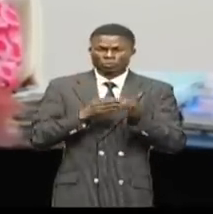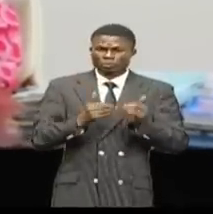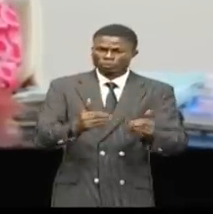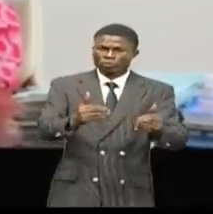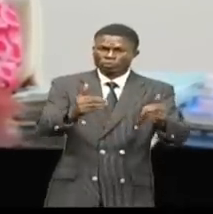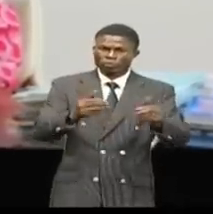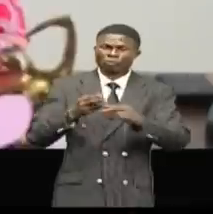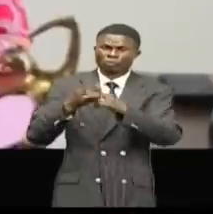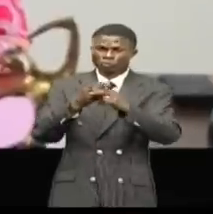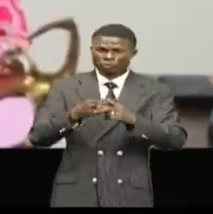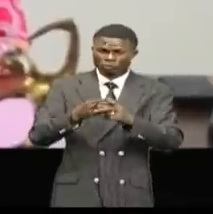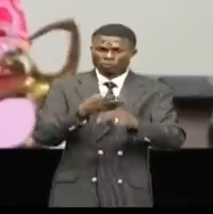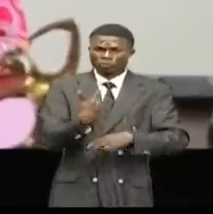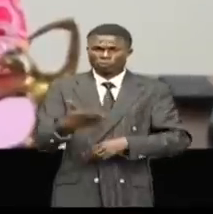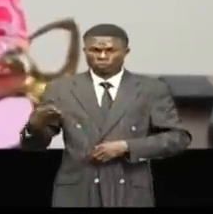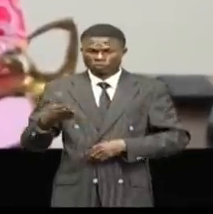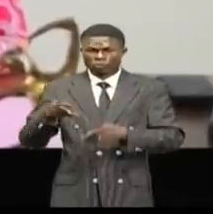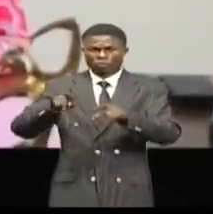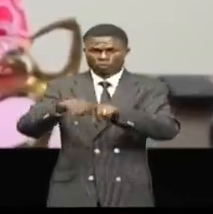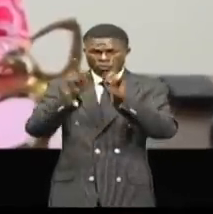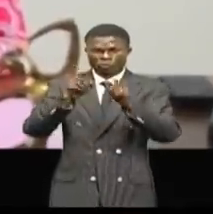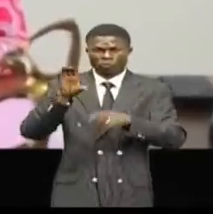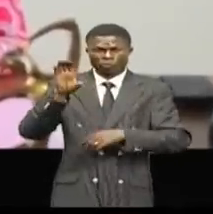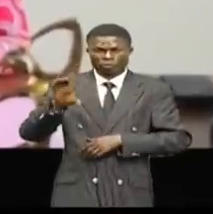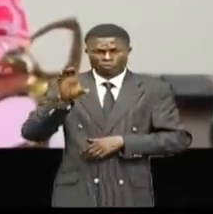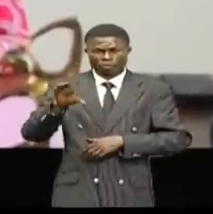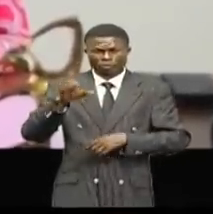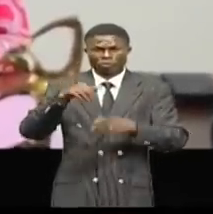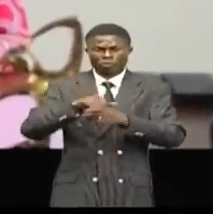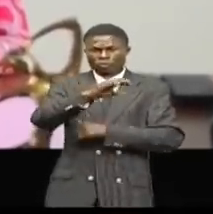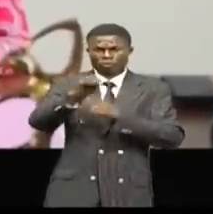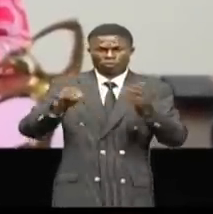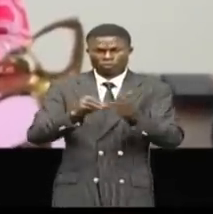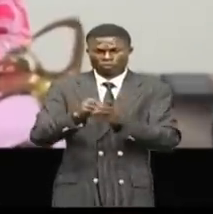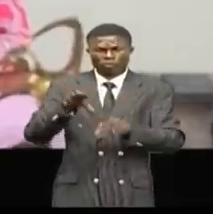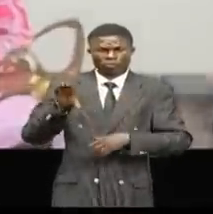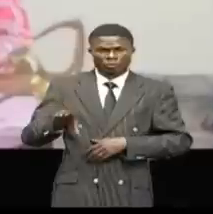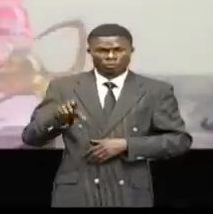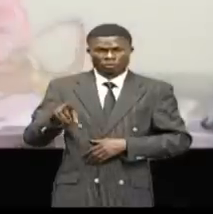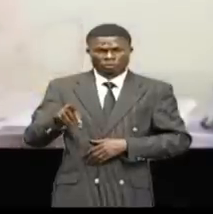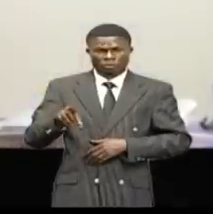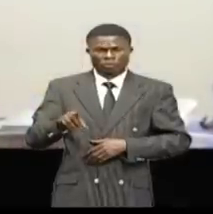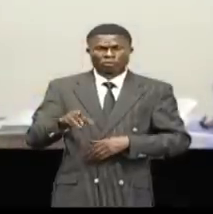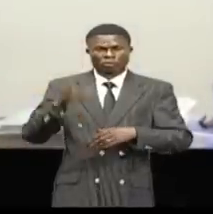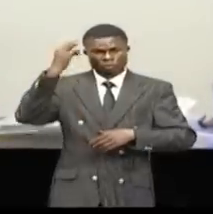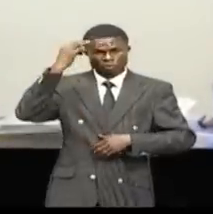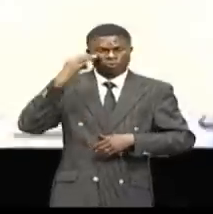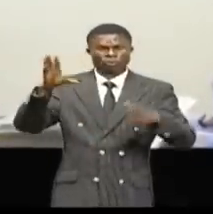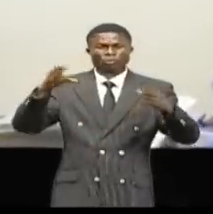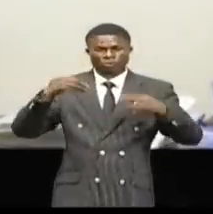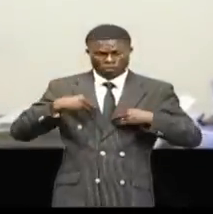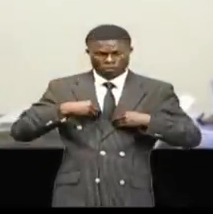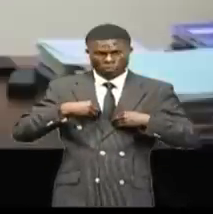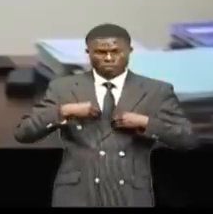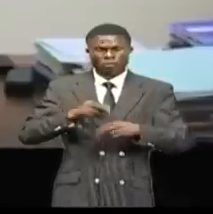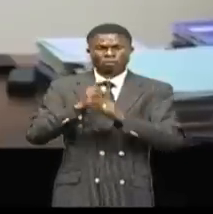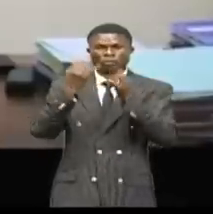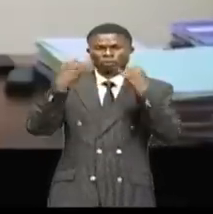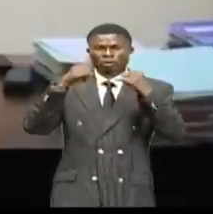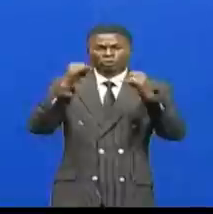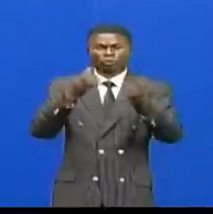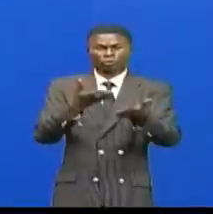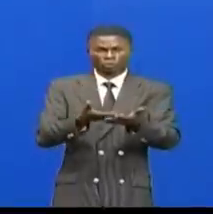de la surveillance des facteurs de liquidité bancaire au niveau de la Banque centrale. Le Conseil a pris acte de cette note